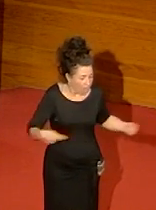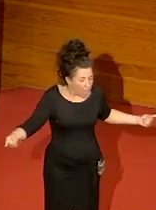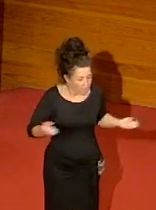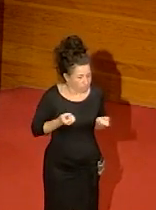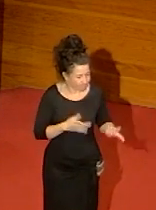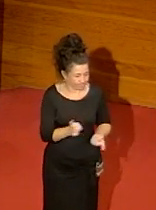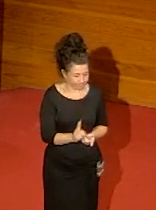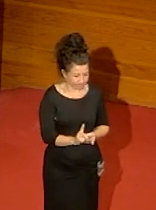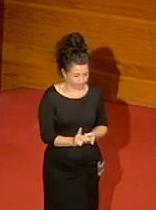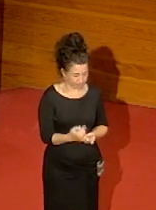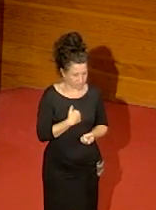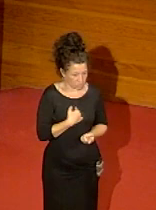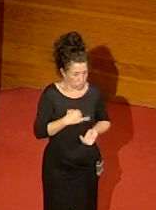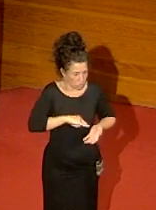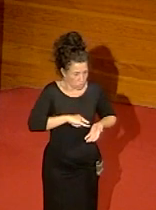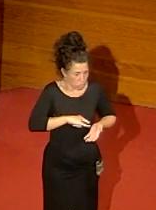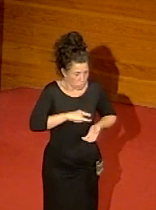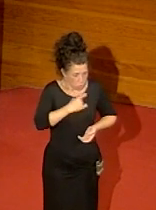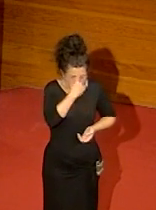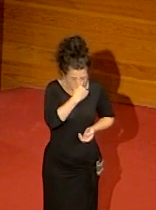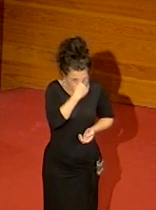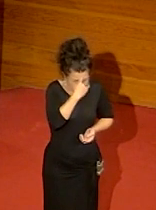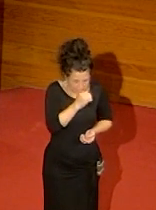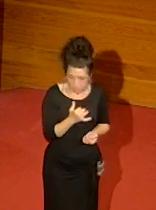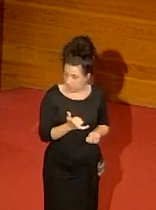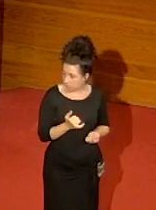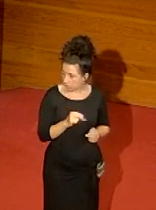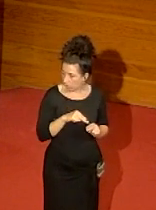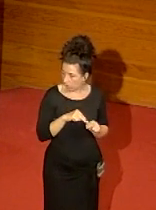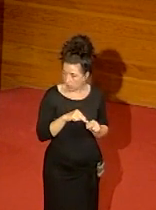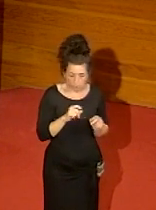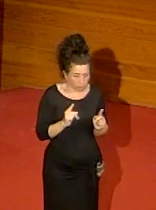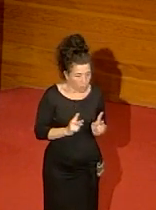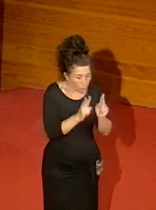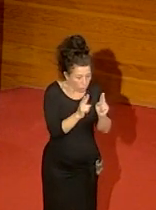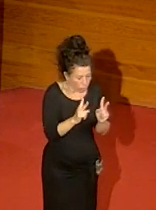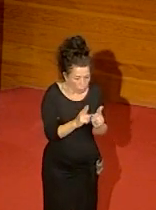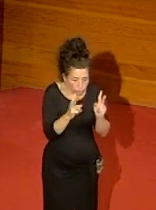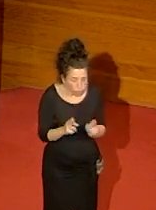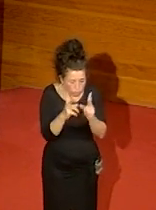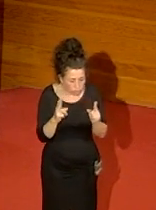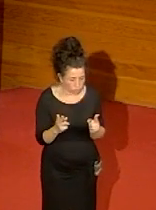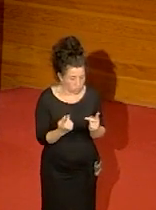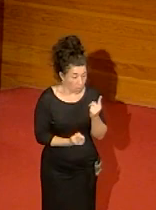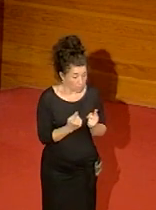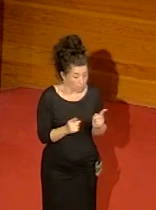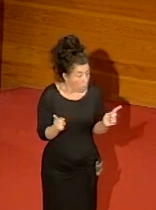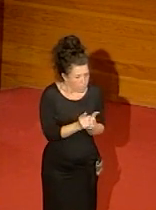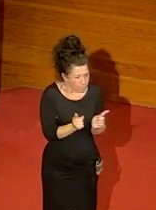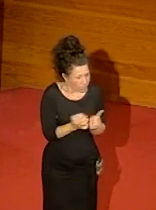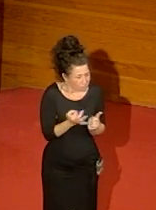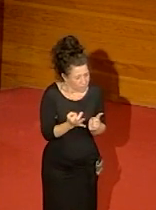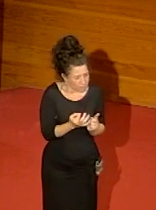Nik daukadan beti obsesioetako bat da horrelako piezak egiten ditugula, ez? Eta momentu batean kontatu behar duzula sakontasun handia duen historia bat,